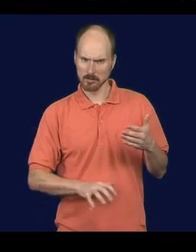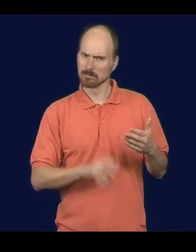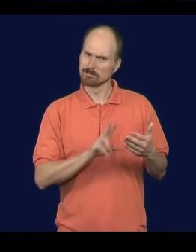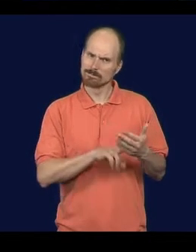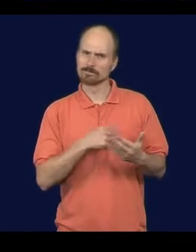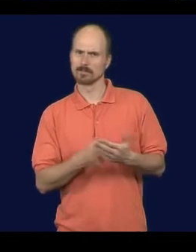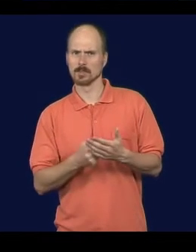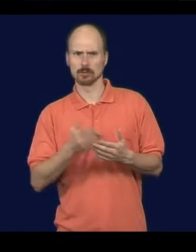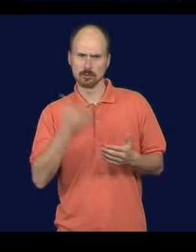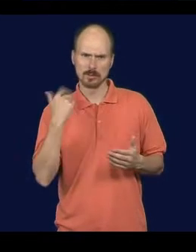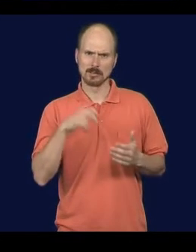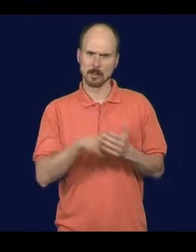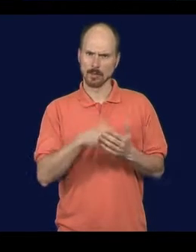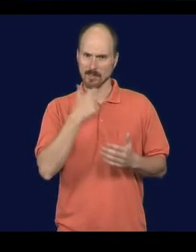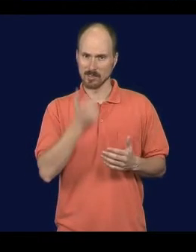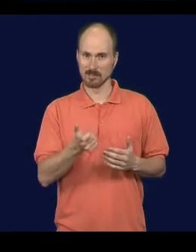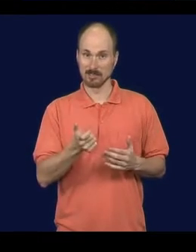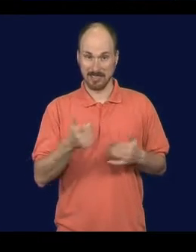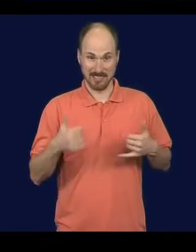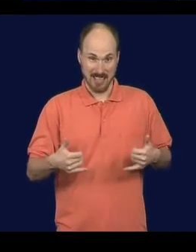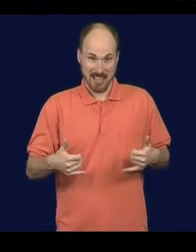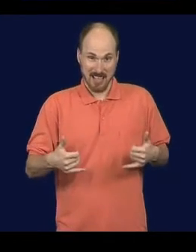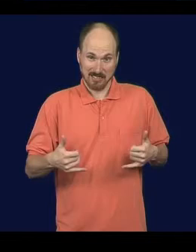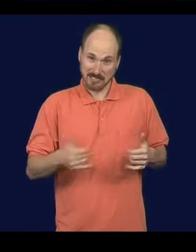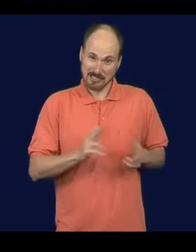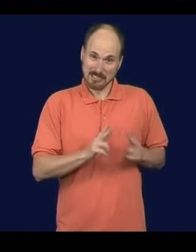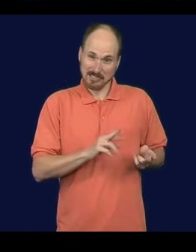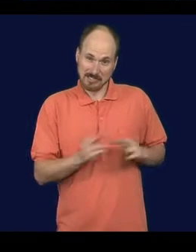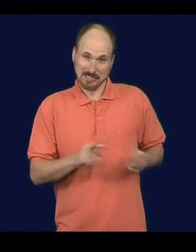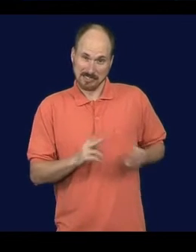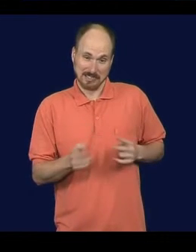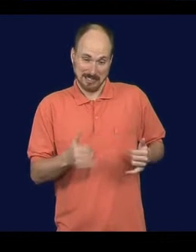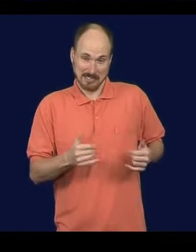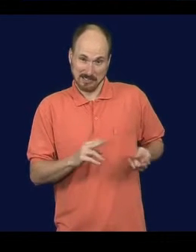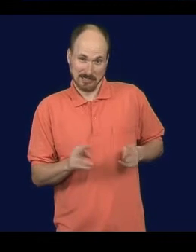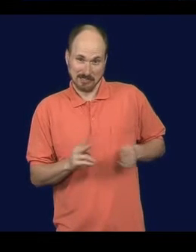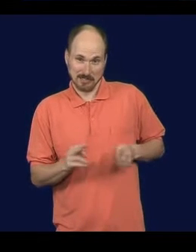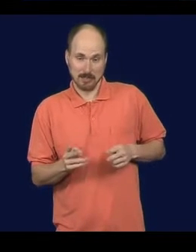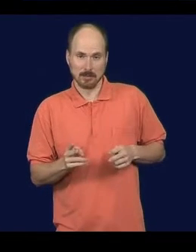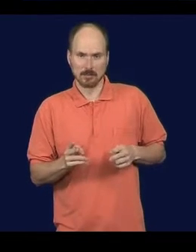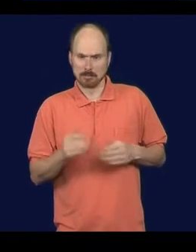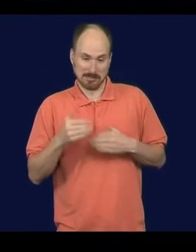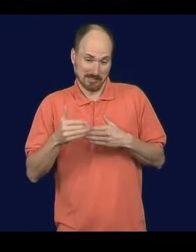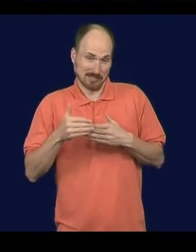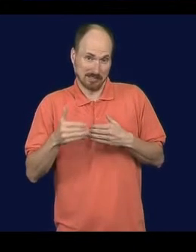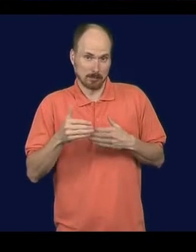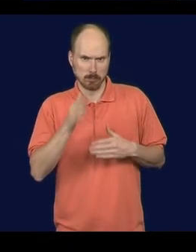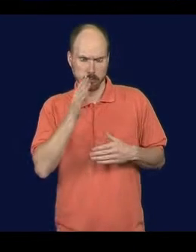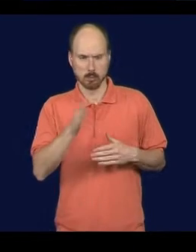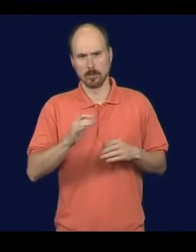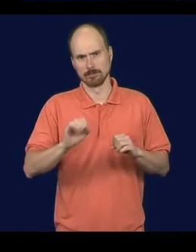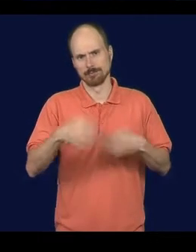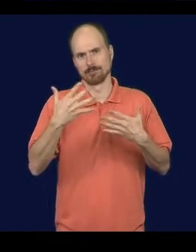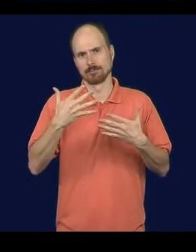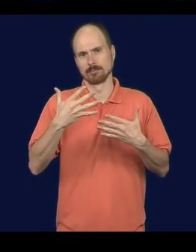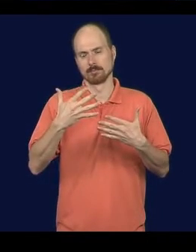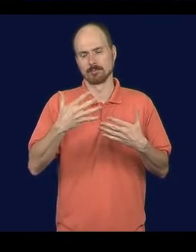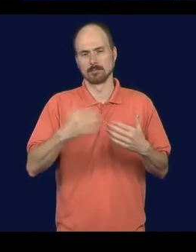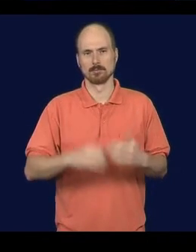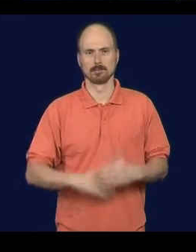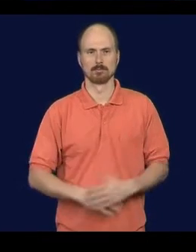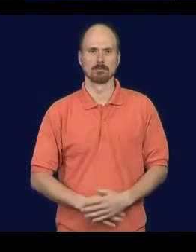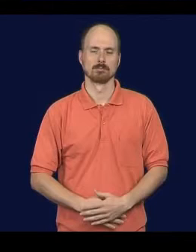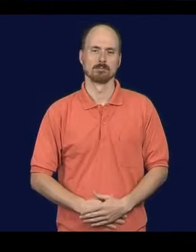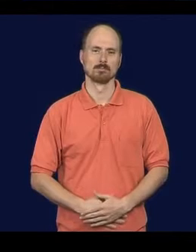levé straně zeď. To se stává teď v Praze. Často v těch historických uličkách jsou zaparkována auta,